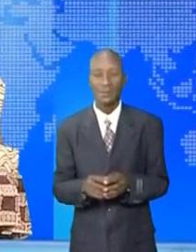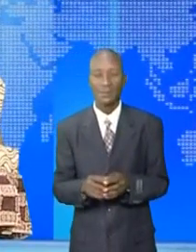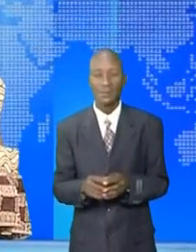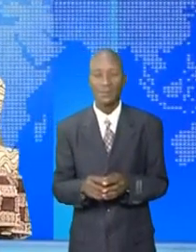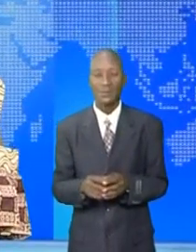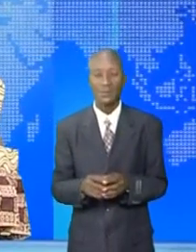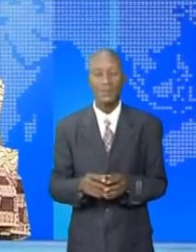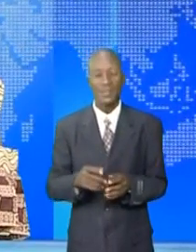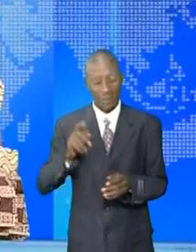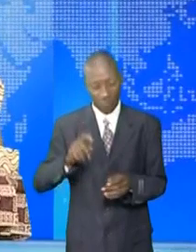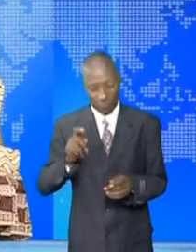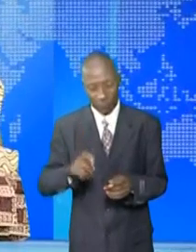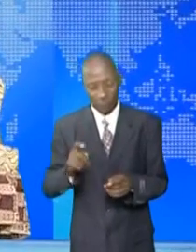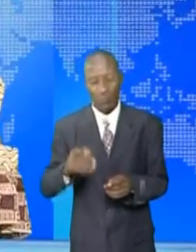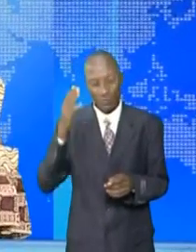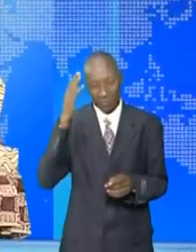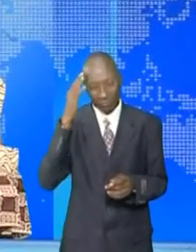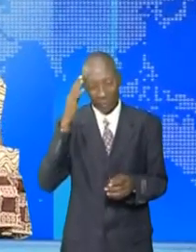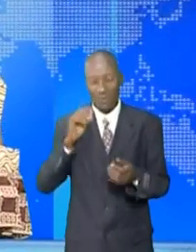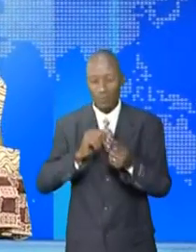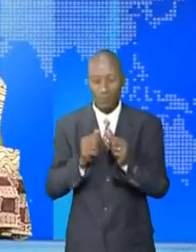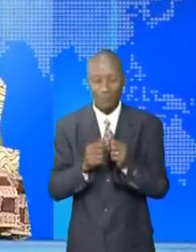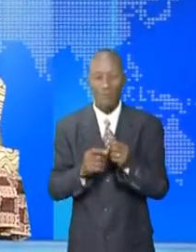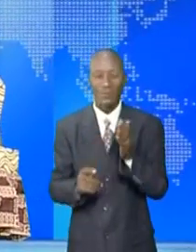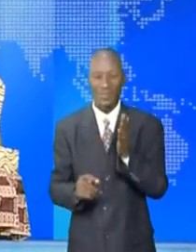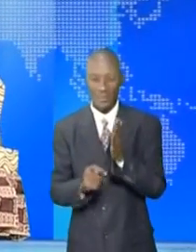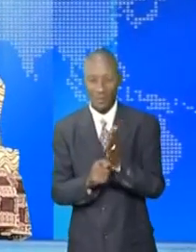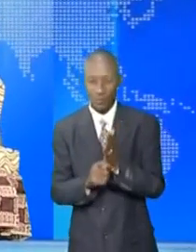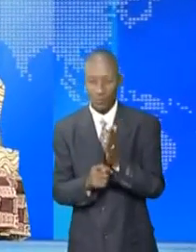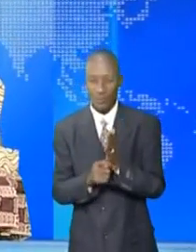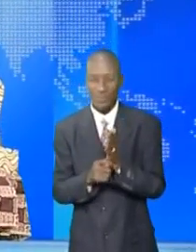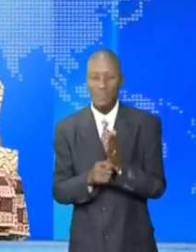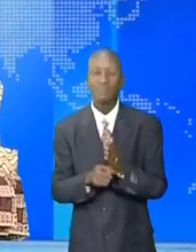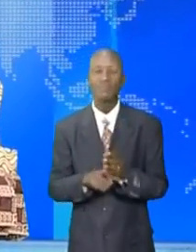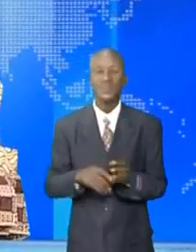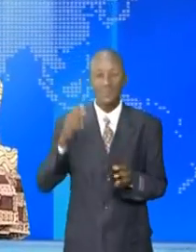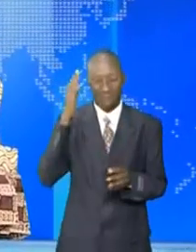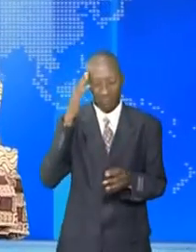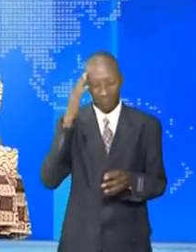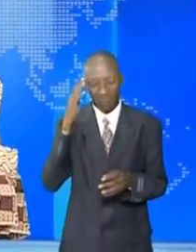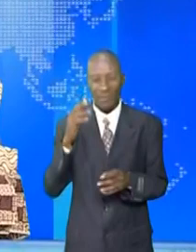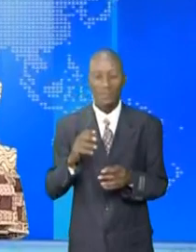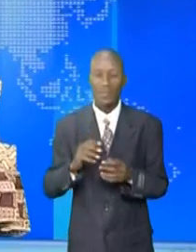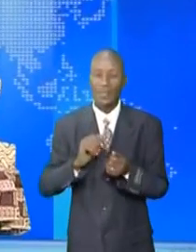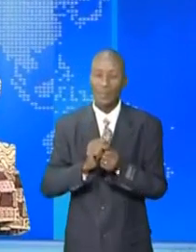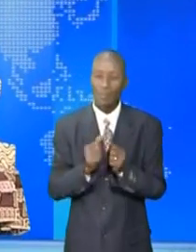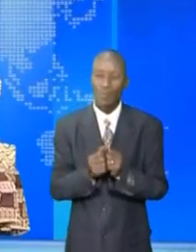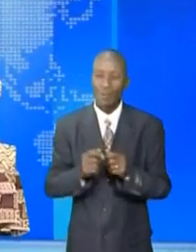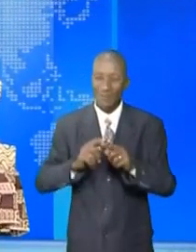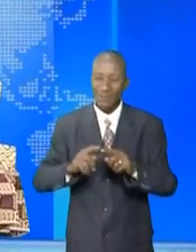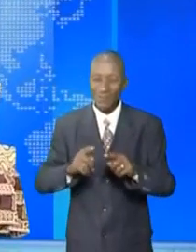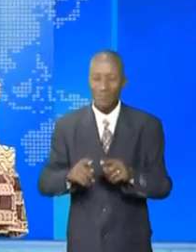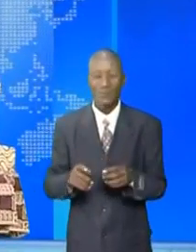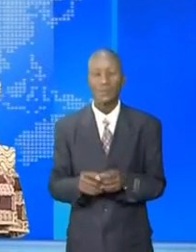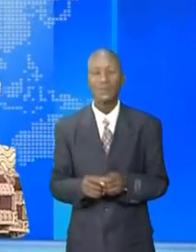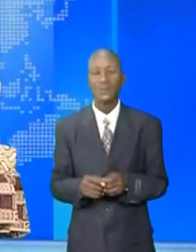Adaptive Network, OCAB. Les sociétés n'ayant pas satisfait aux conditions d'éligibilité ont la